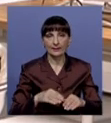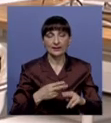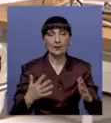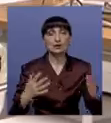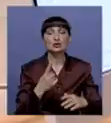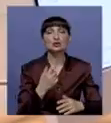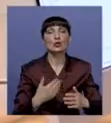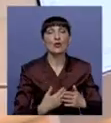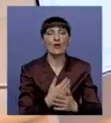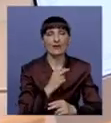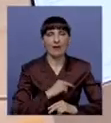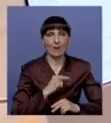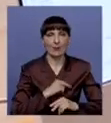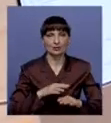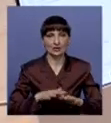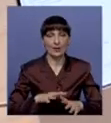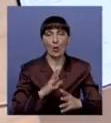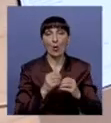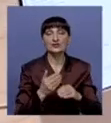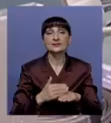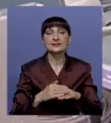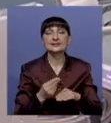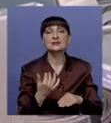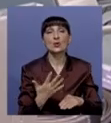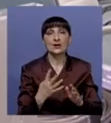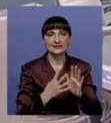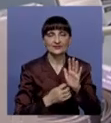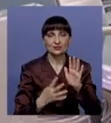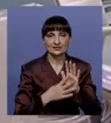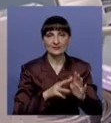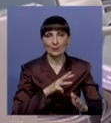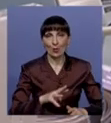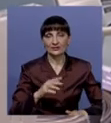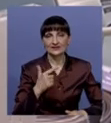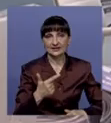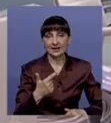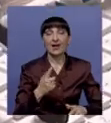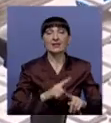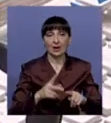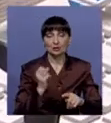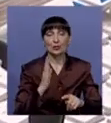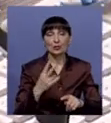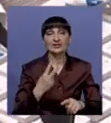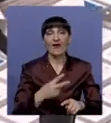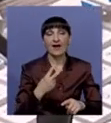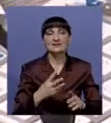100 новых рабочих мест. Общая сумма кредитования – 909 миллионов тенге. На стадии рассмотрения находится более